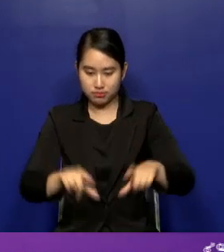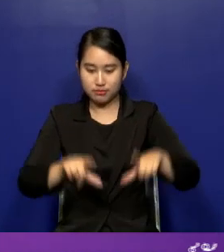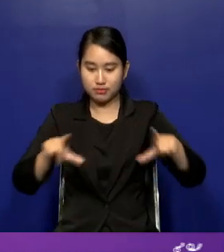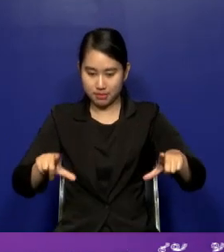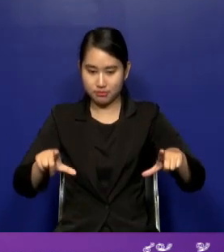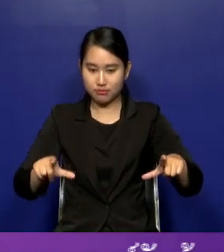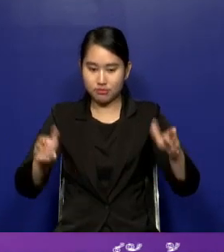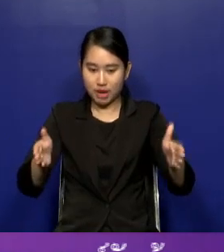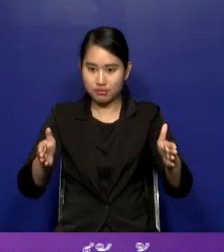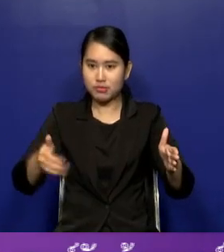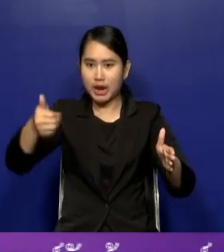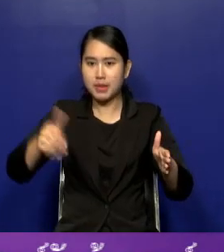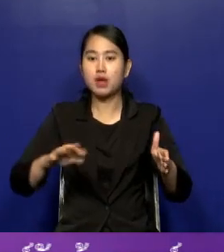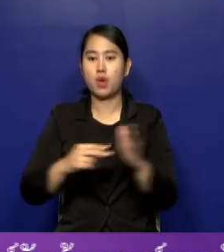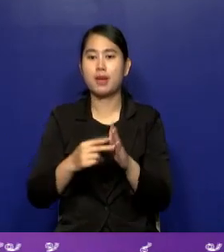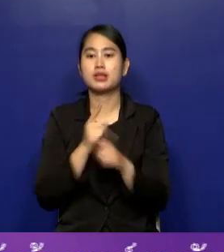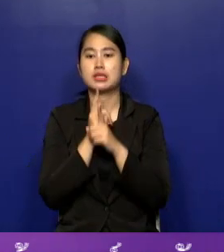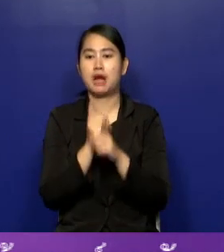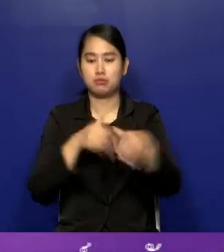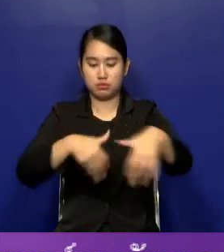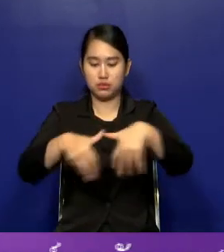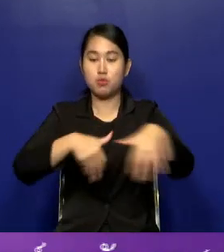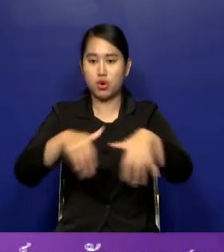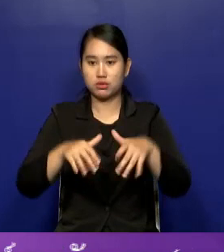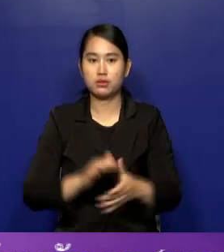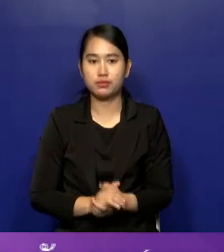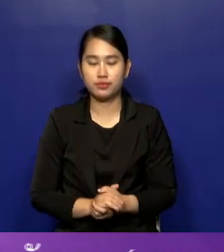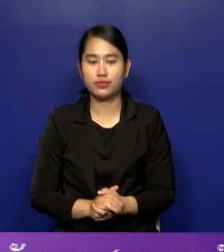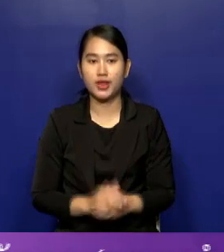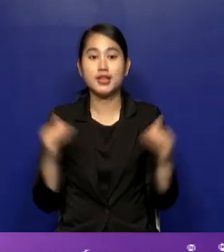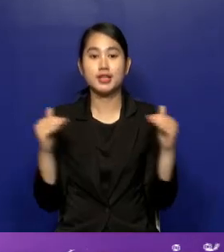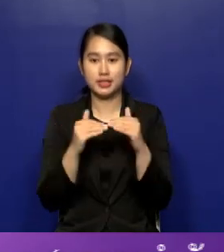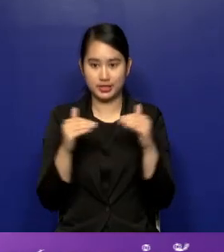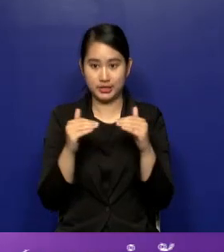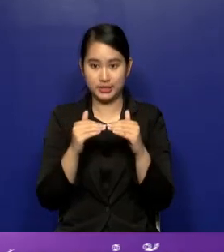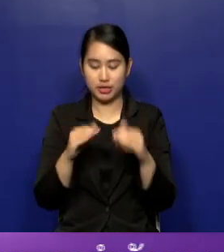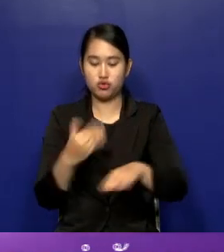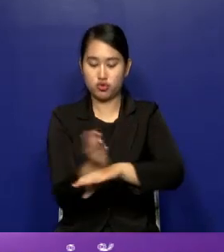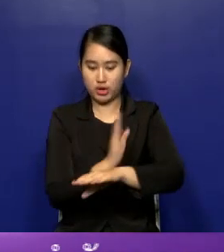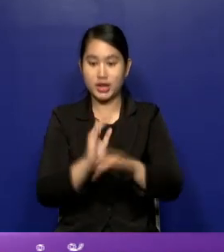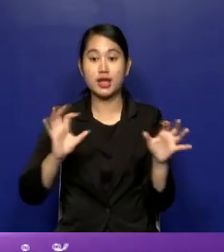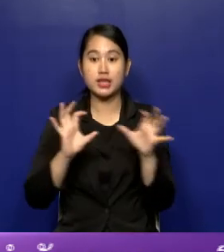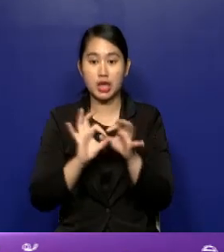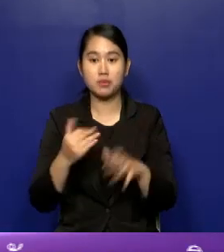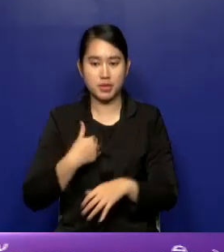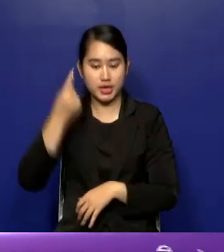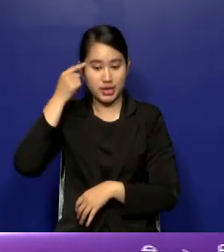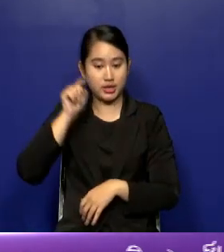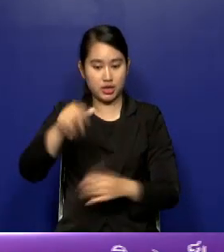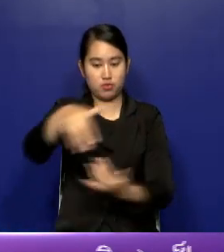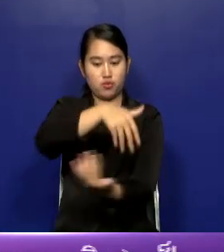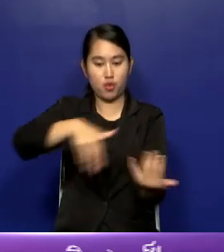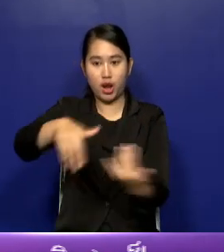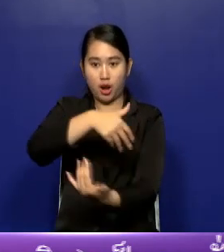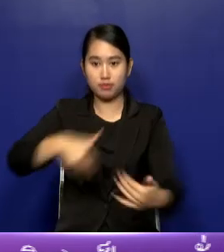ตได้ไหมประชาชนจะยินยอมหรือไม่วันนี้เราก็เอาหลักการในเรื่องของสิทธิประชาชนในการประกอบการธุรกิจมาด้วยคำหนึ่งถึงแวดล้อมคำหนึ่งถึงประชาช